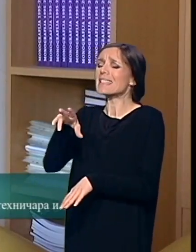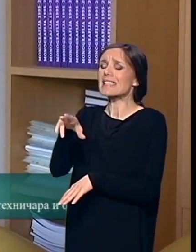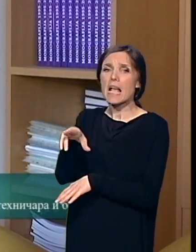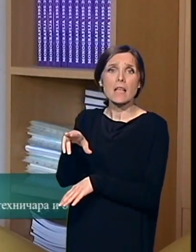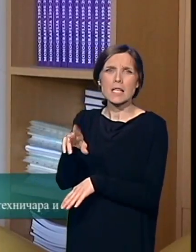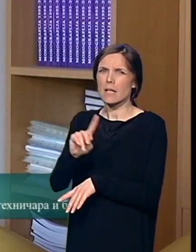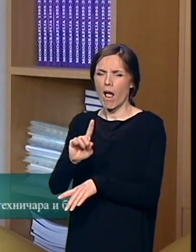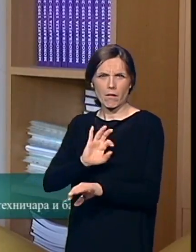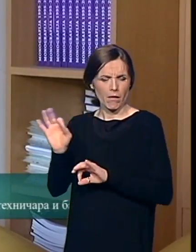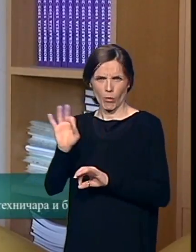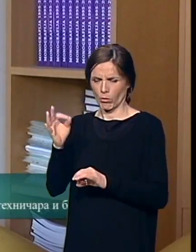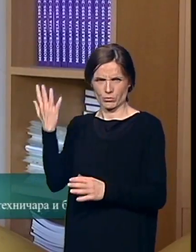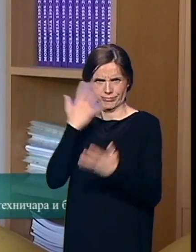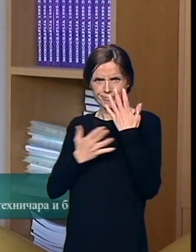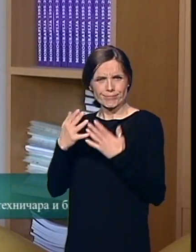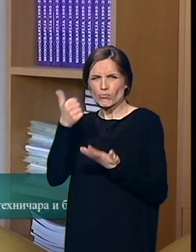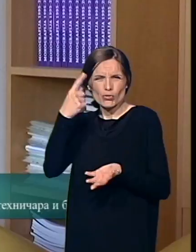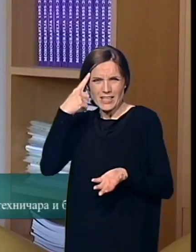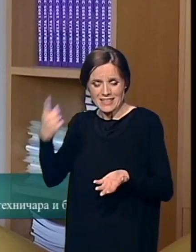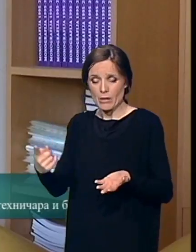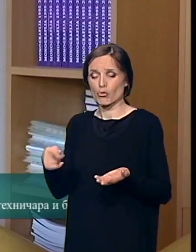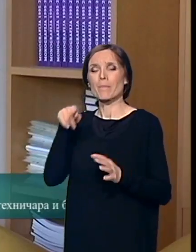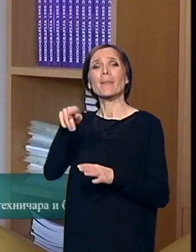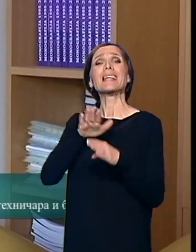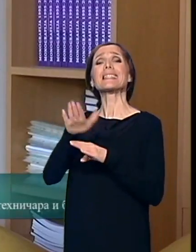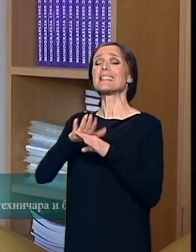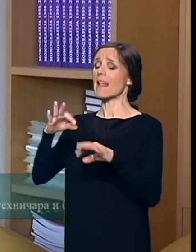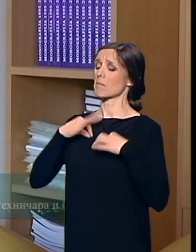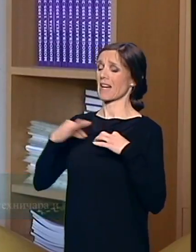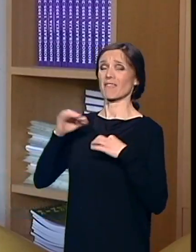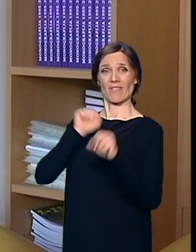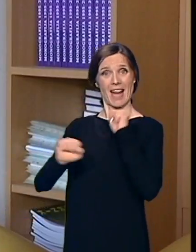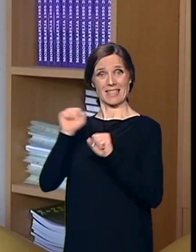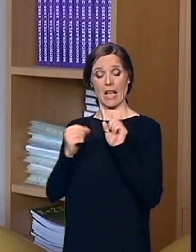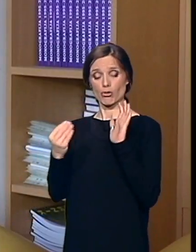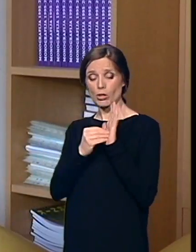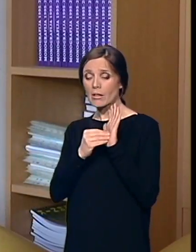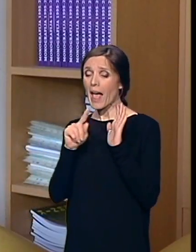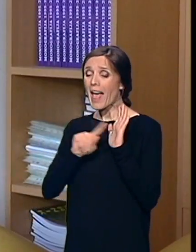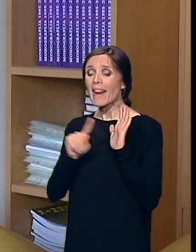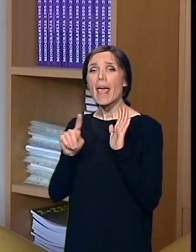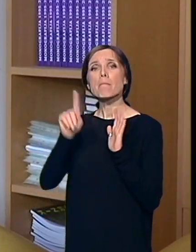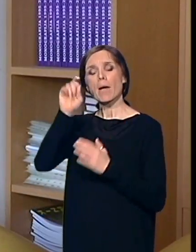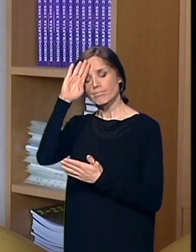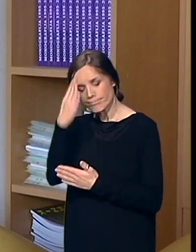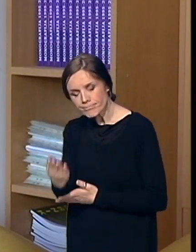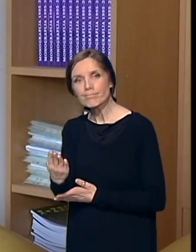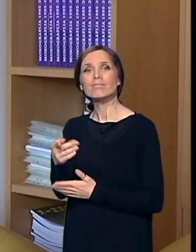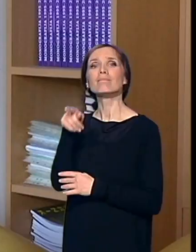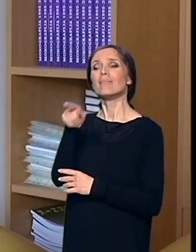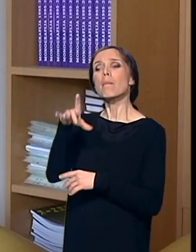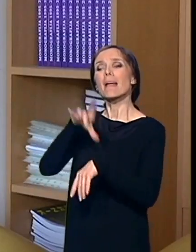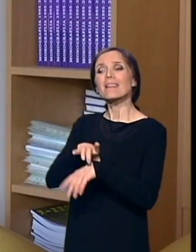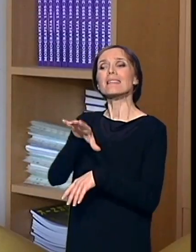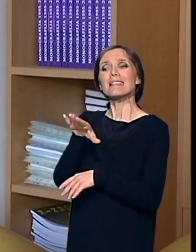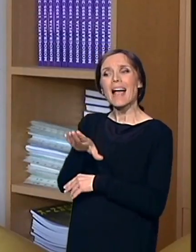to znači da se u sistemu zdravstvene zaštite ne prepoznaje udeo i značaj medicinske sestre i